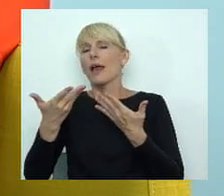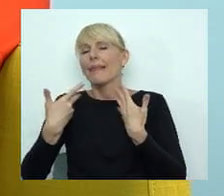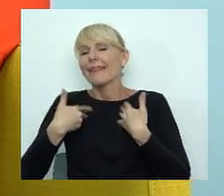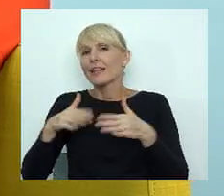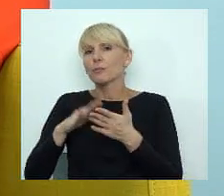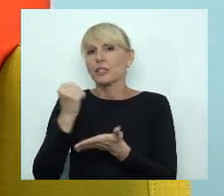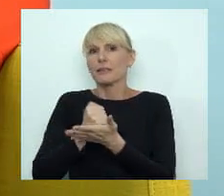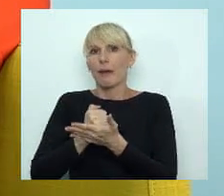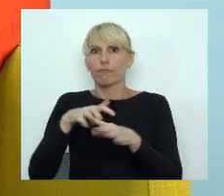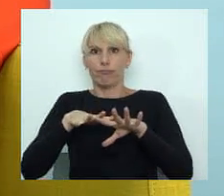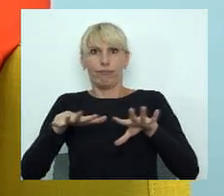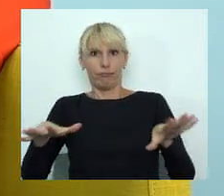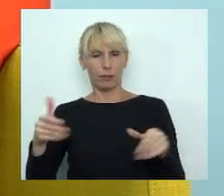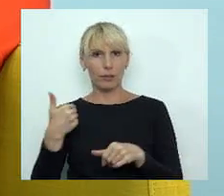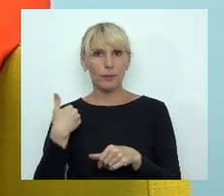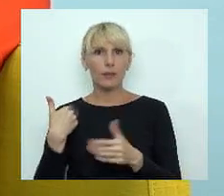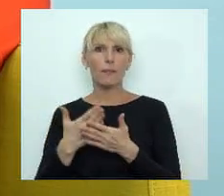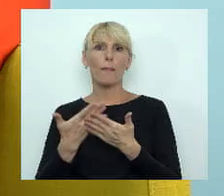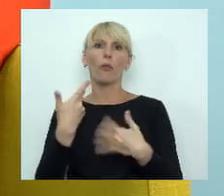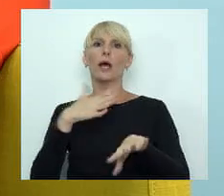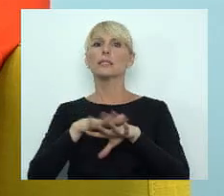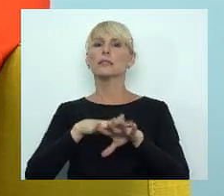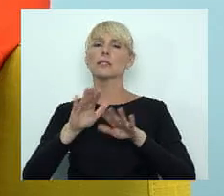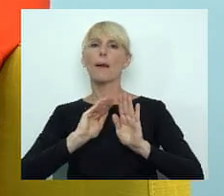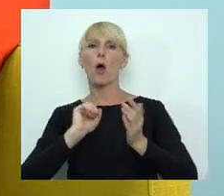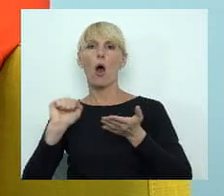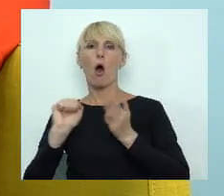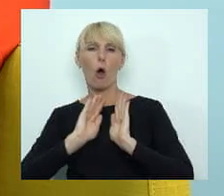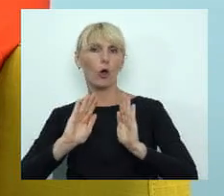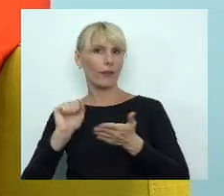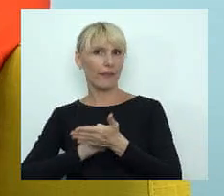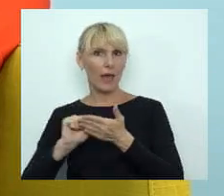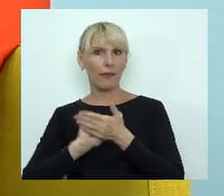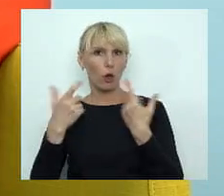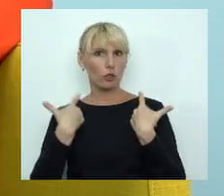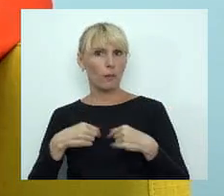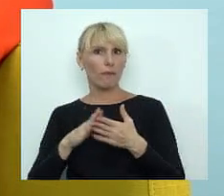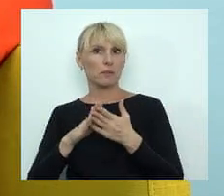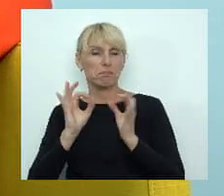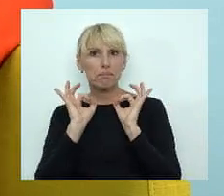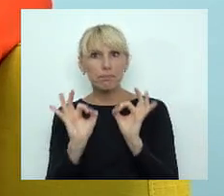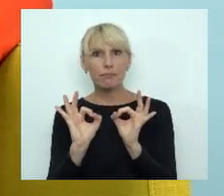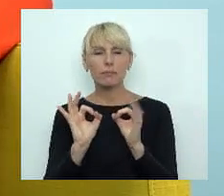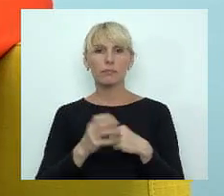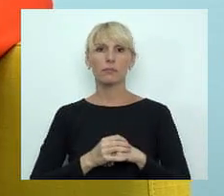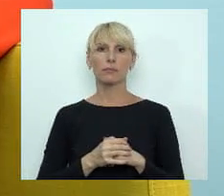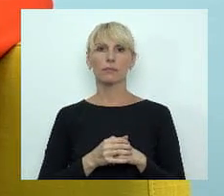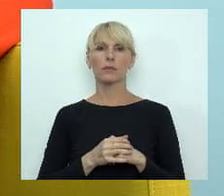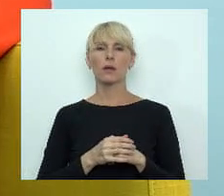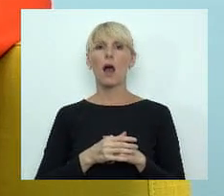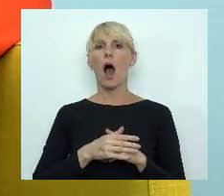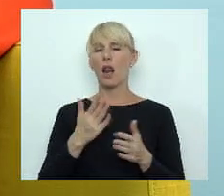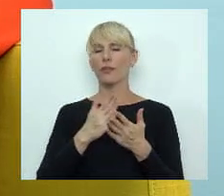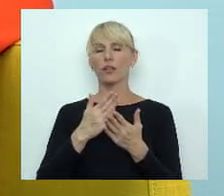to by oznaczało, że mamy świetnie zorganizowane systemy ochrony danych. Natomiast tutaj, i myślę, że ku przestrodze warto to